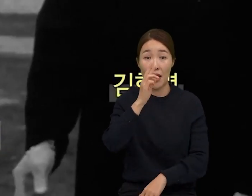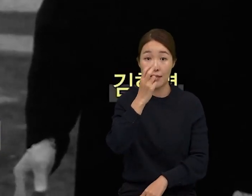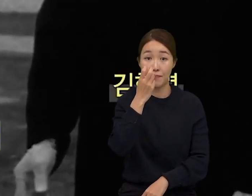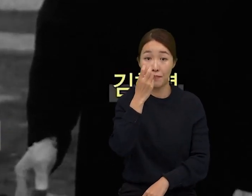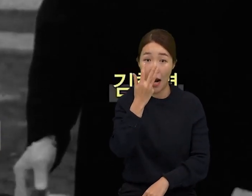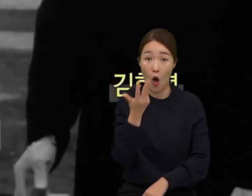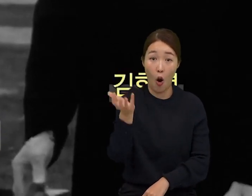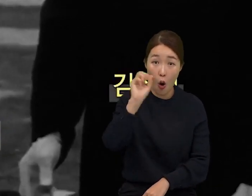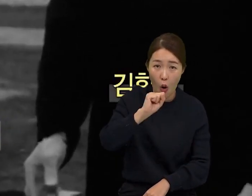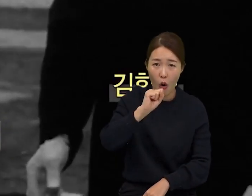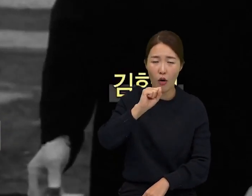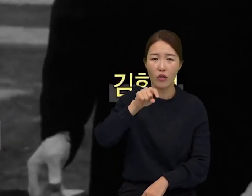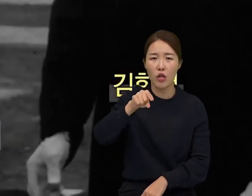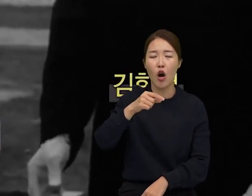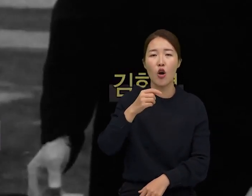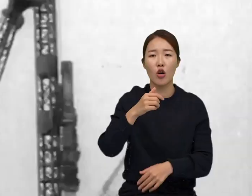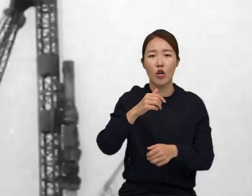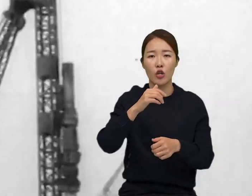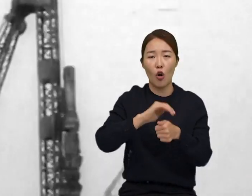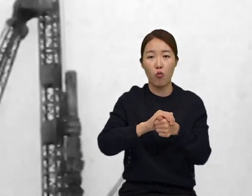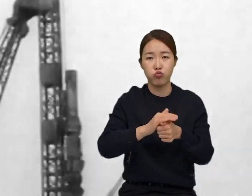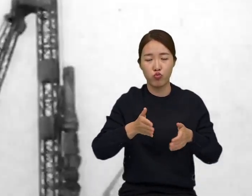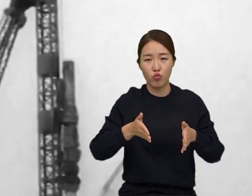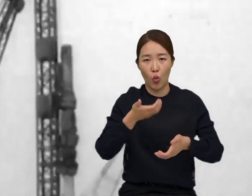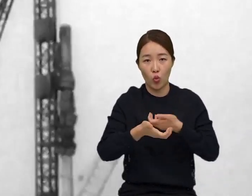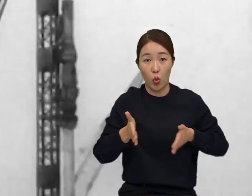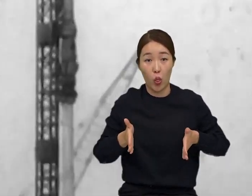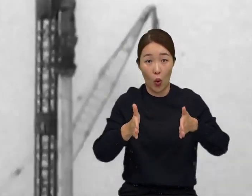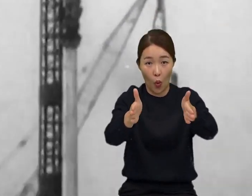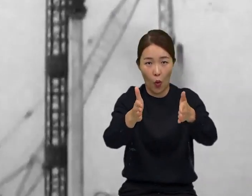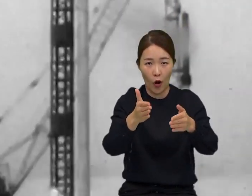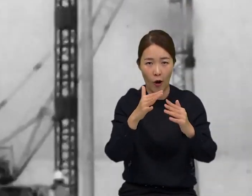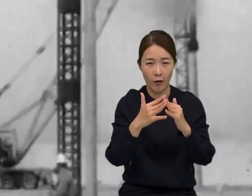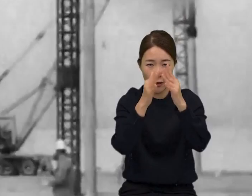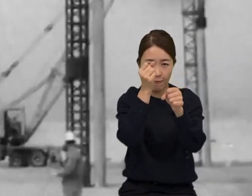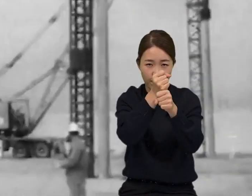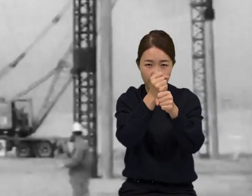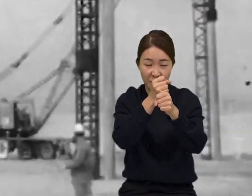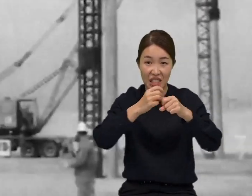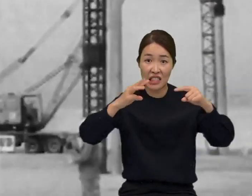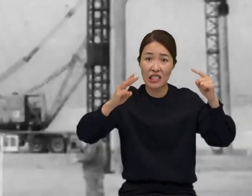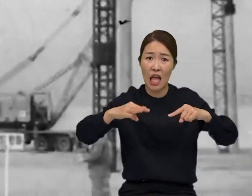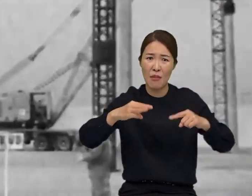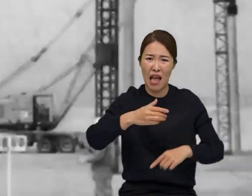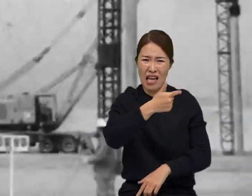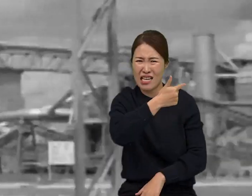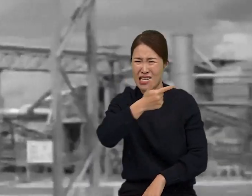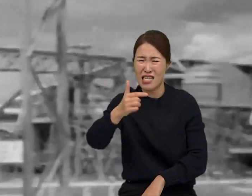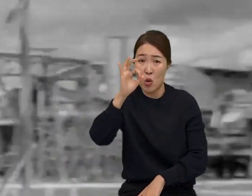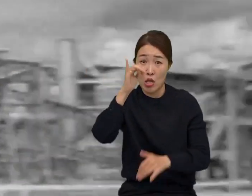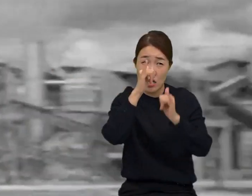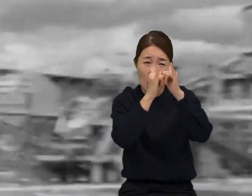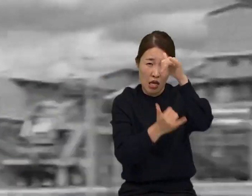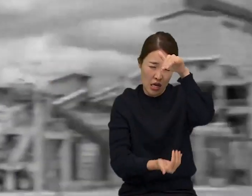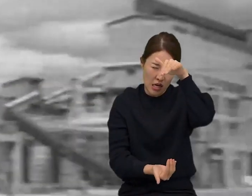원이 소요된 경부 고속도로 건설 사업의 3배나 되는 건국 이래 최대 규모의 사업이었다.